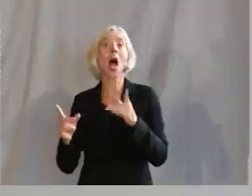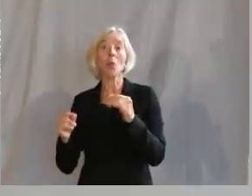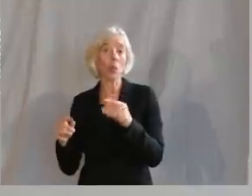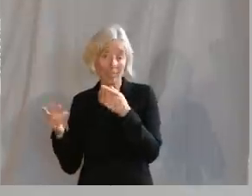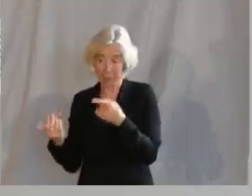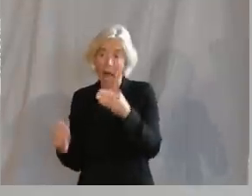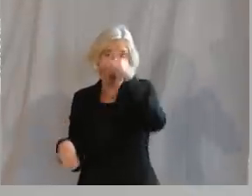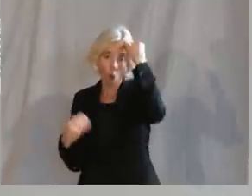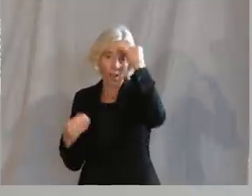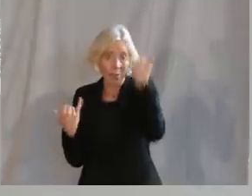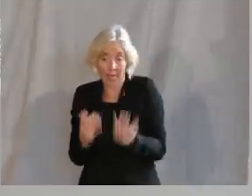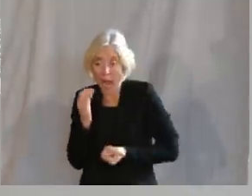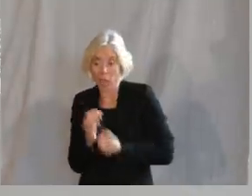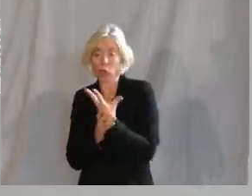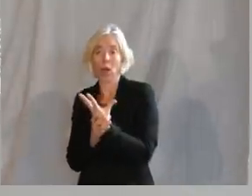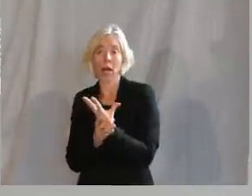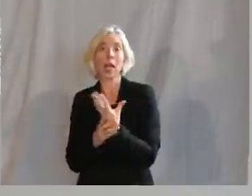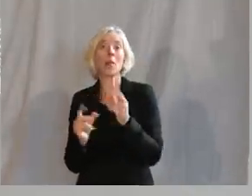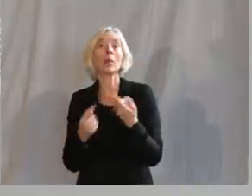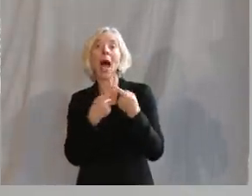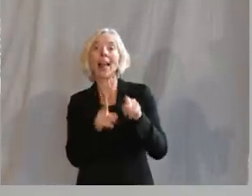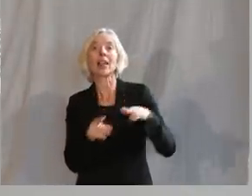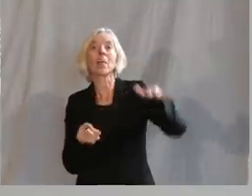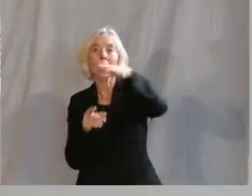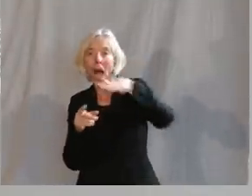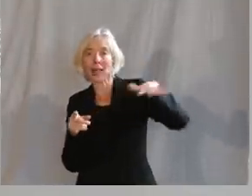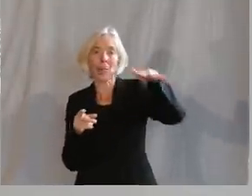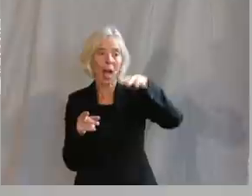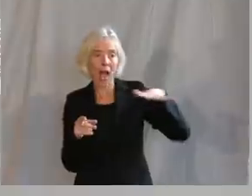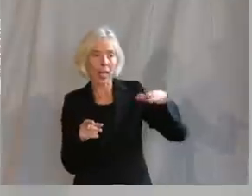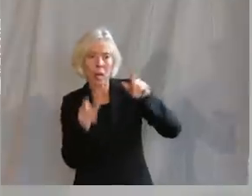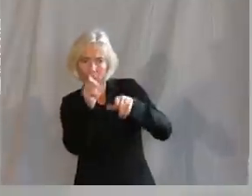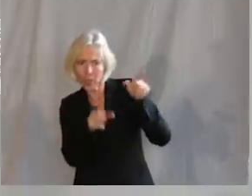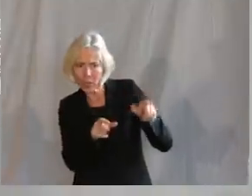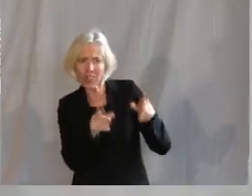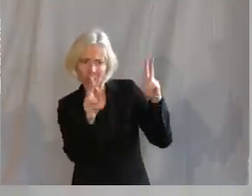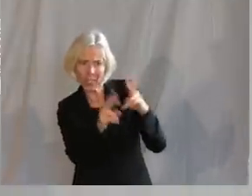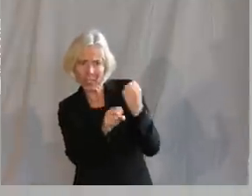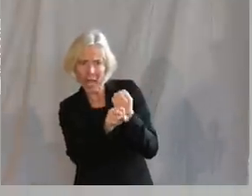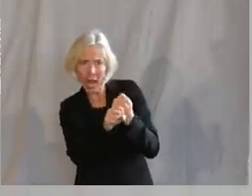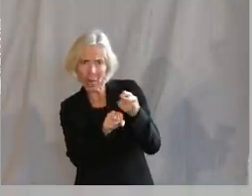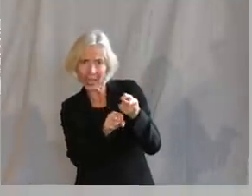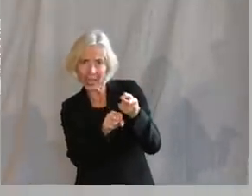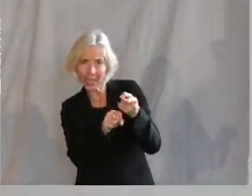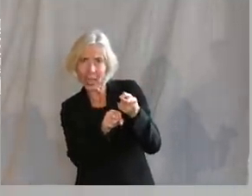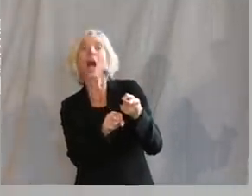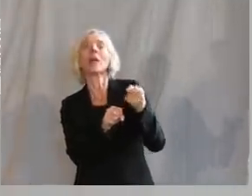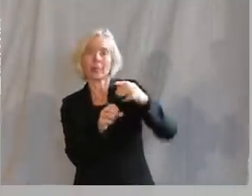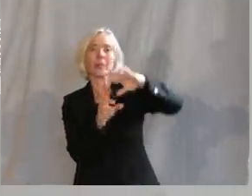hinzugezogen, um diese Aufgabe auch umzusetzen und gut abzubilden. Mhm. Und danach, wenn eben dieser Peak auch wieder vorbei